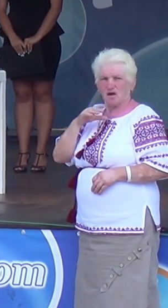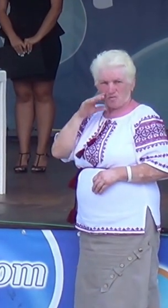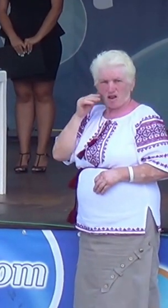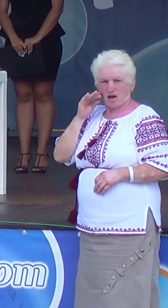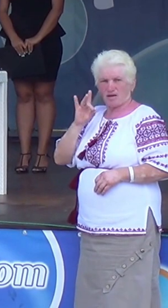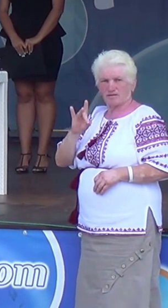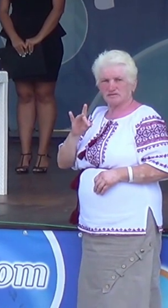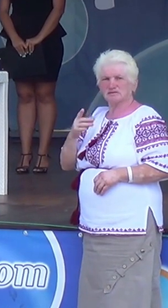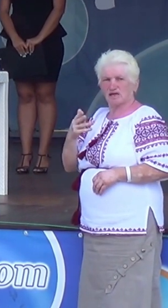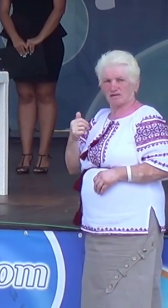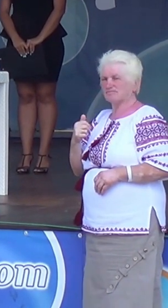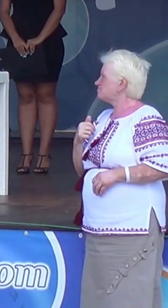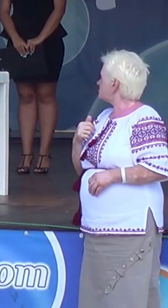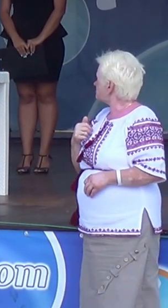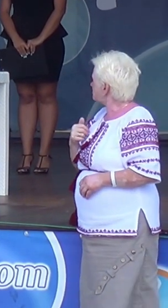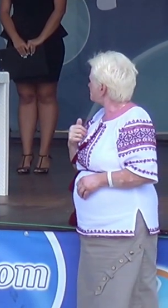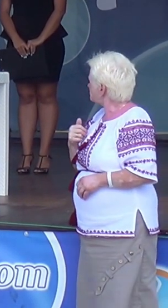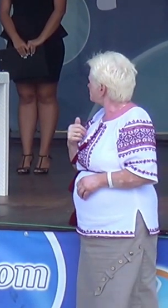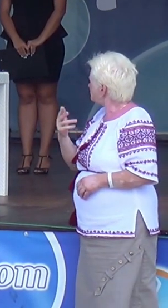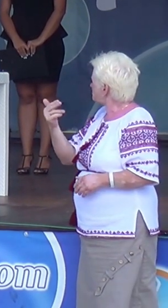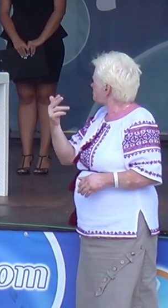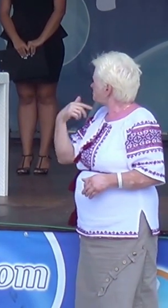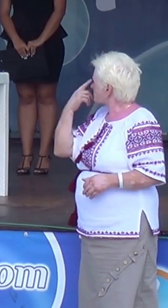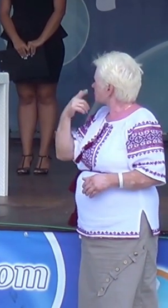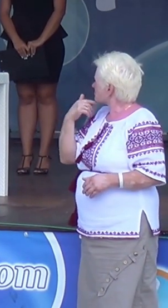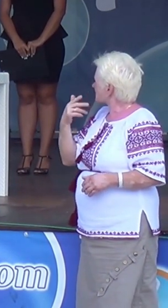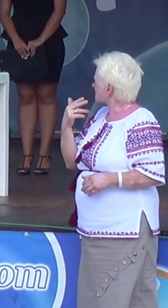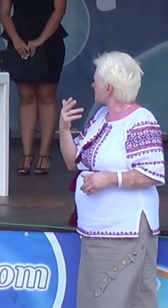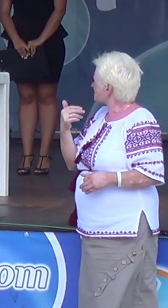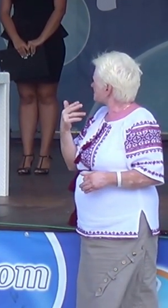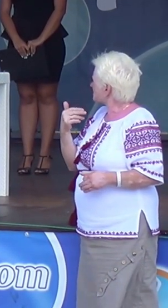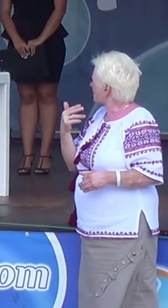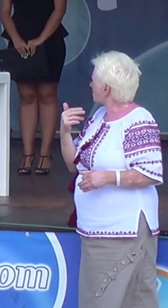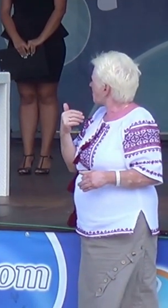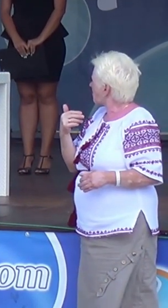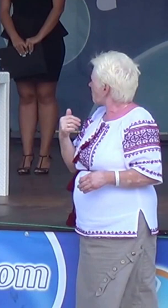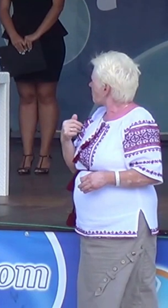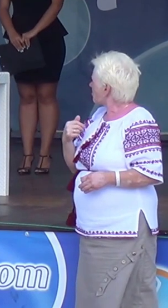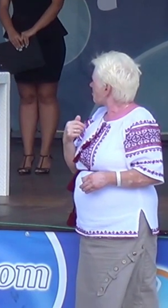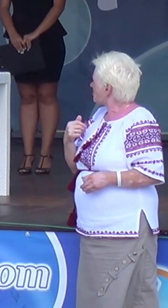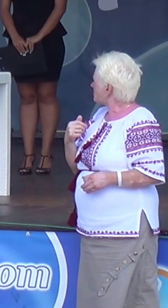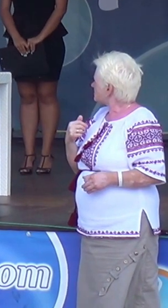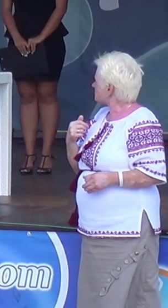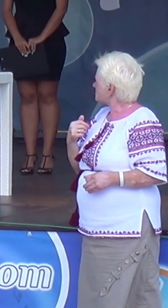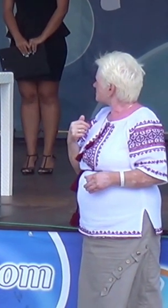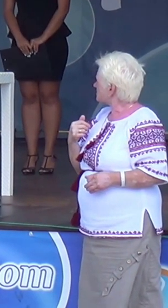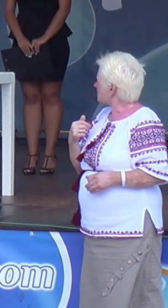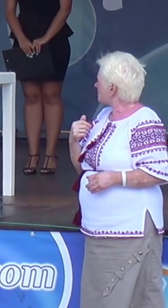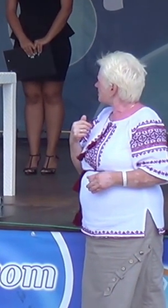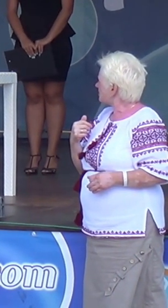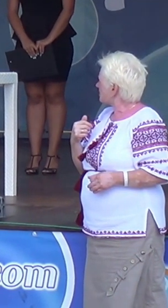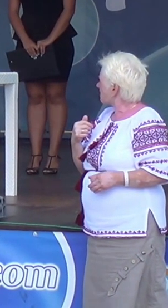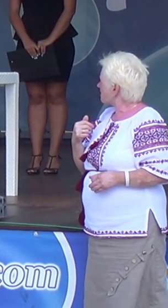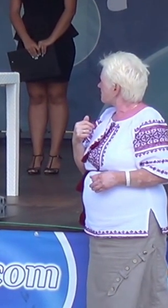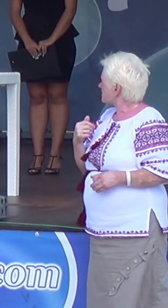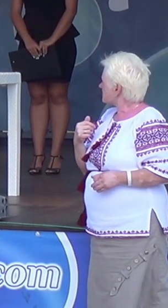с заповед сме поръчали добро време, защото освен създанието по шашки, трябва да има да са ползват и от прекрасни възможности на